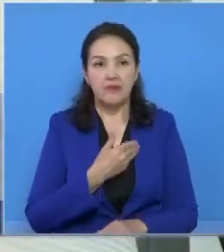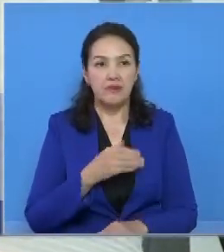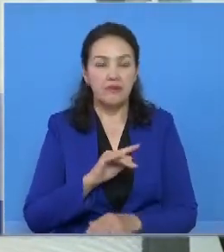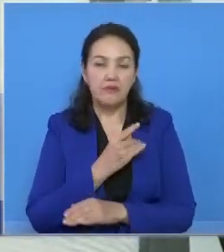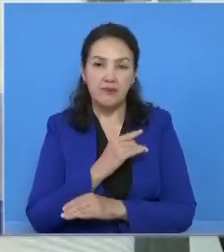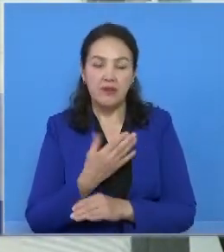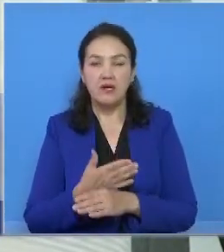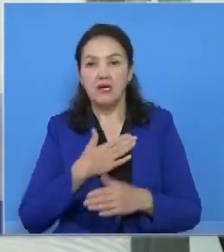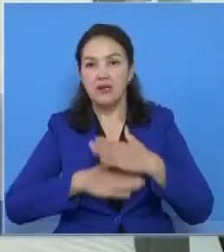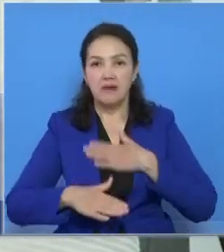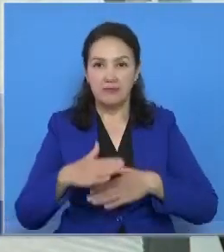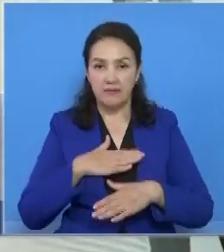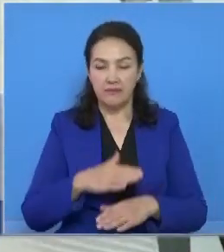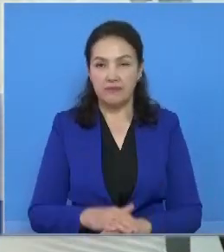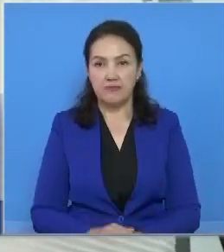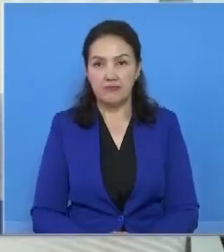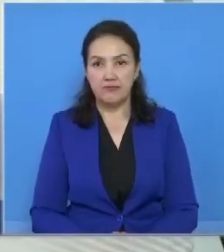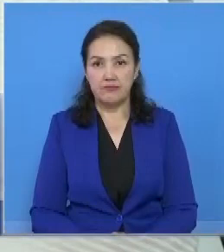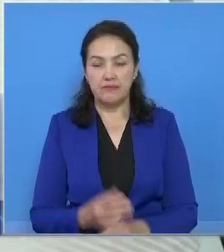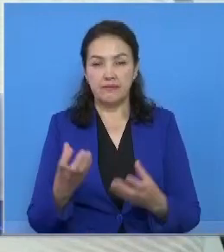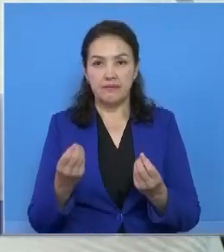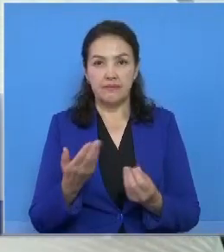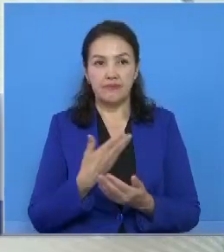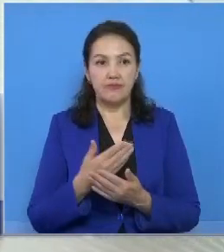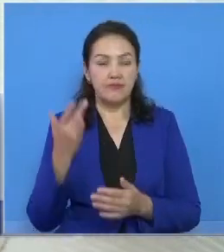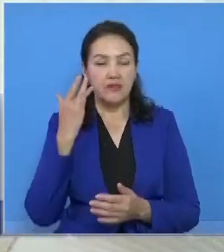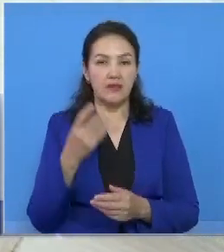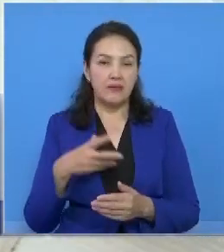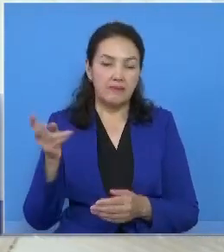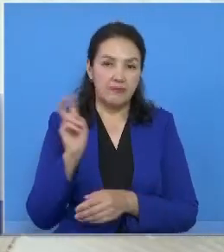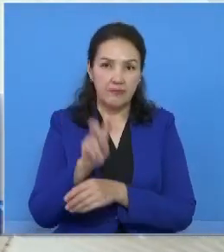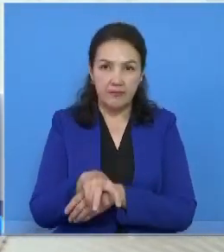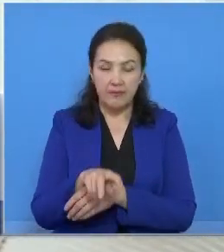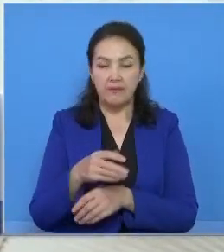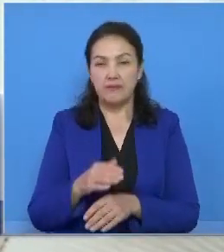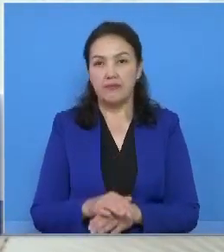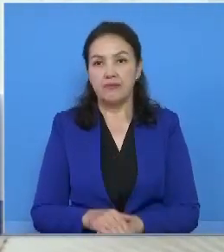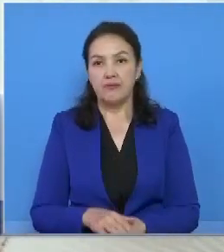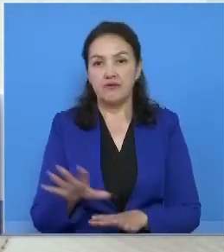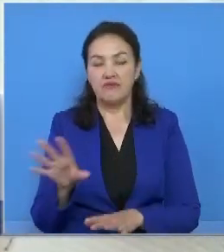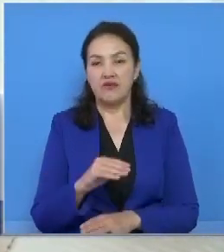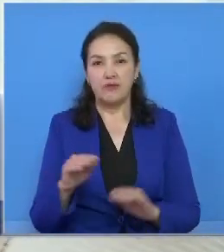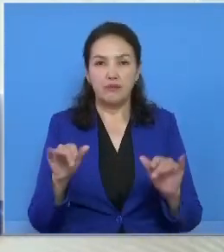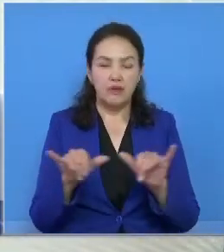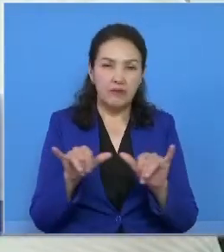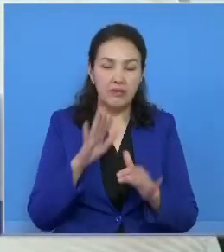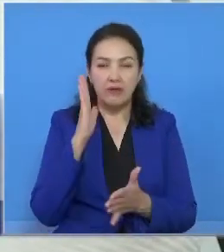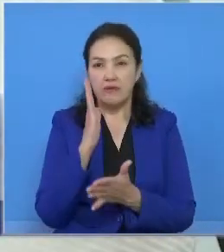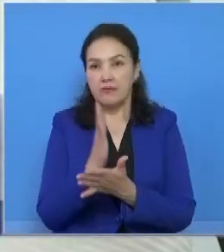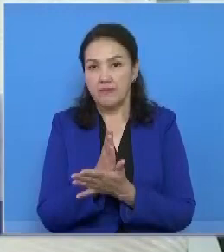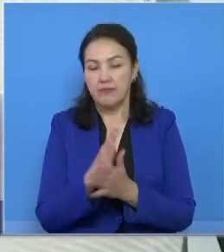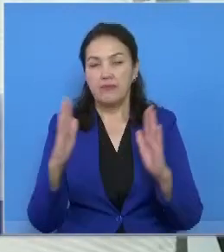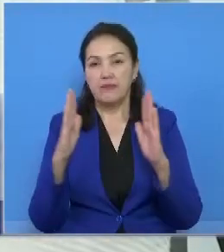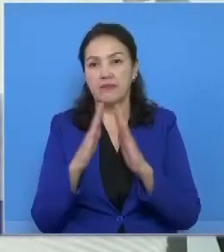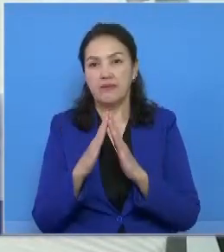ребенок маленький, они нас радуют. Еще мы тут постоянные клиенты. Здесь все мебели, все, что нужно для